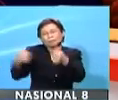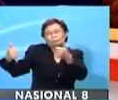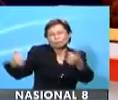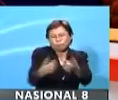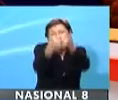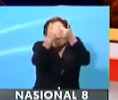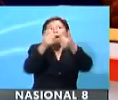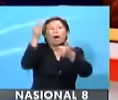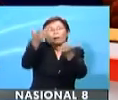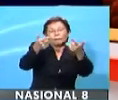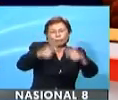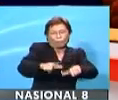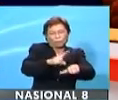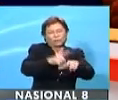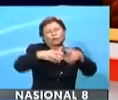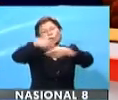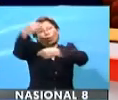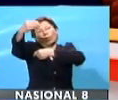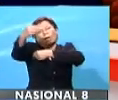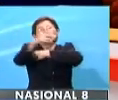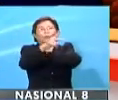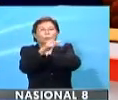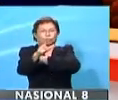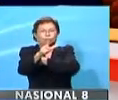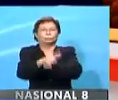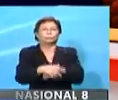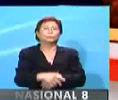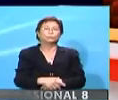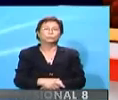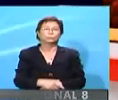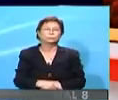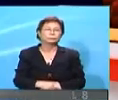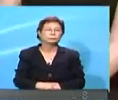dijangka bakal dilangsungkan di luar Lembah Kelang.